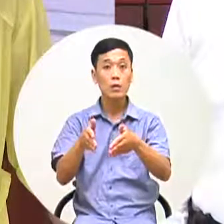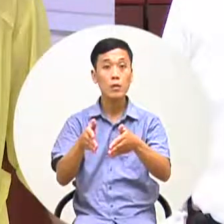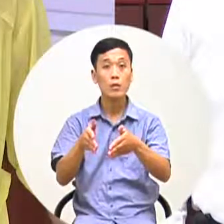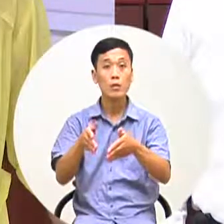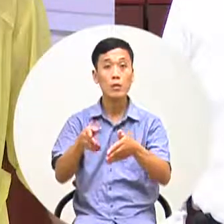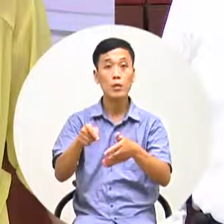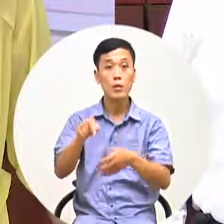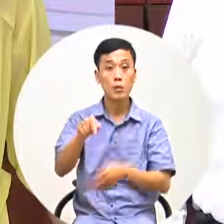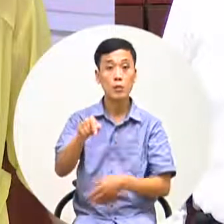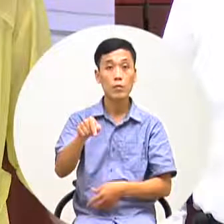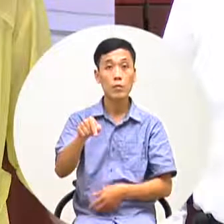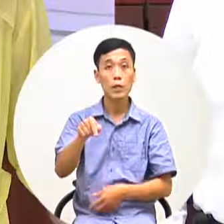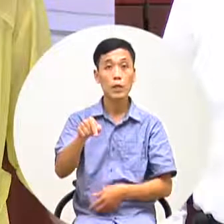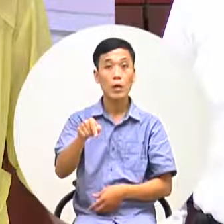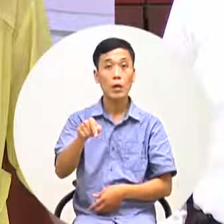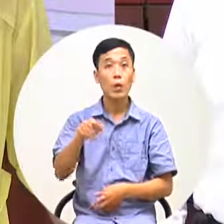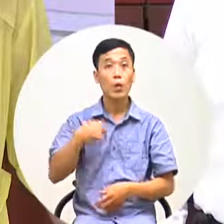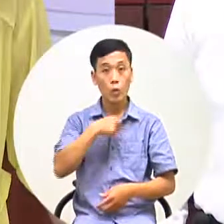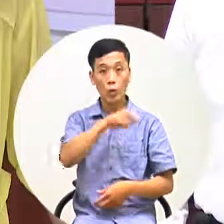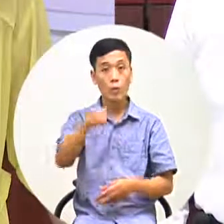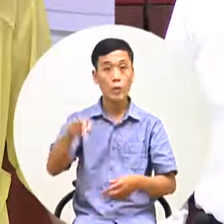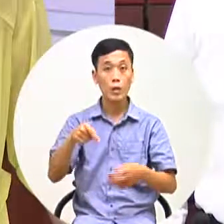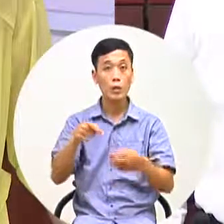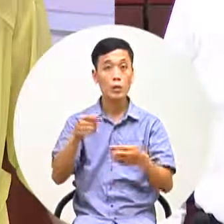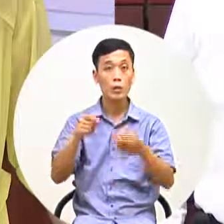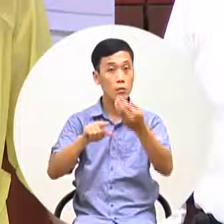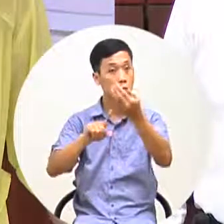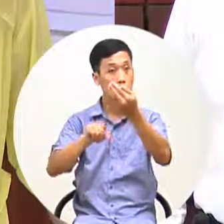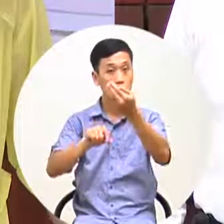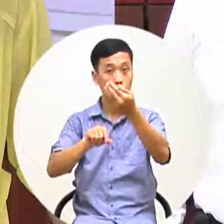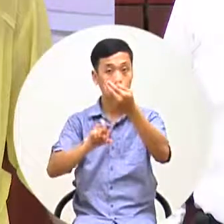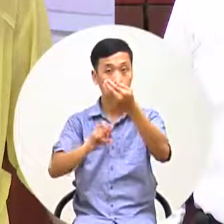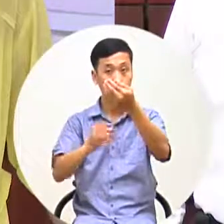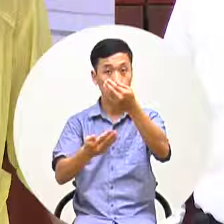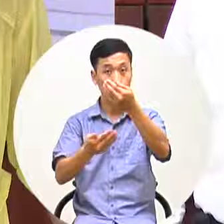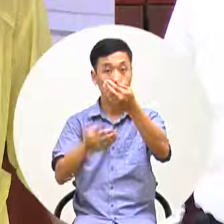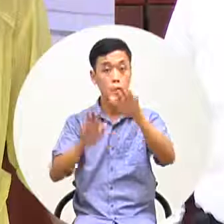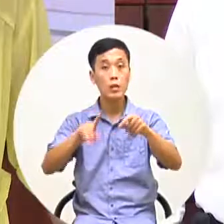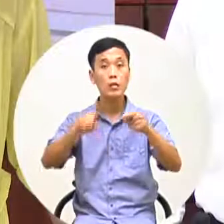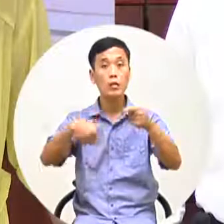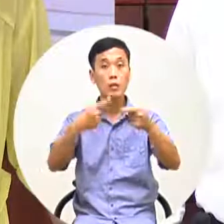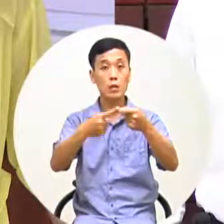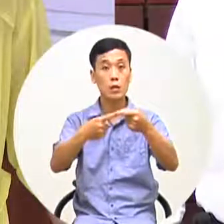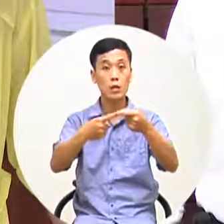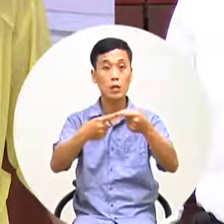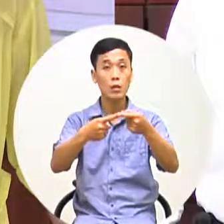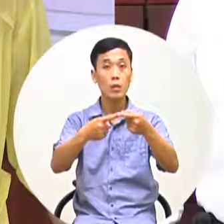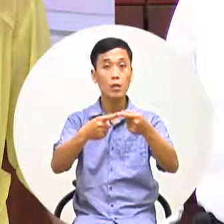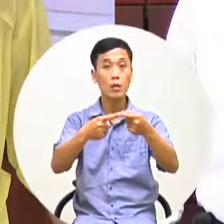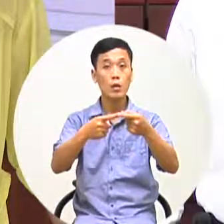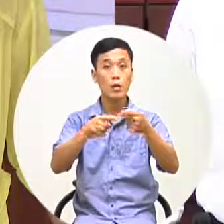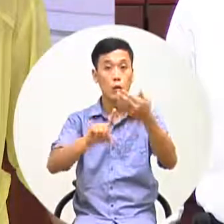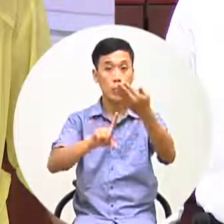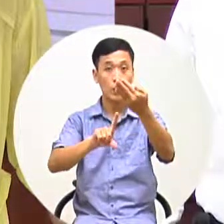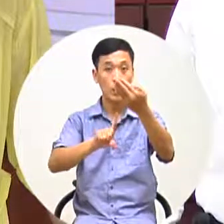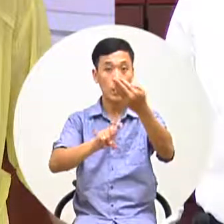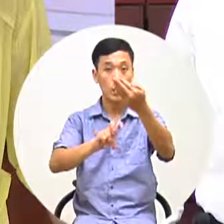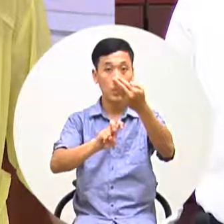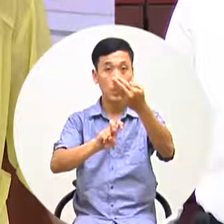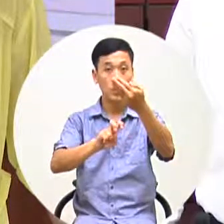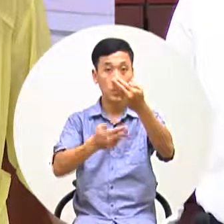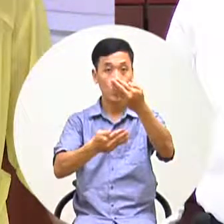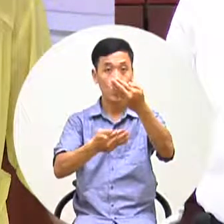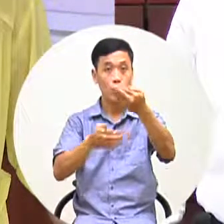我们在9月29号今年，我们也送把整个土地的征收计划